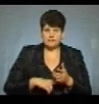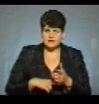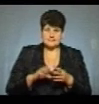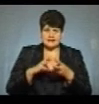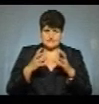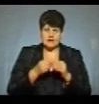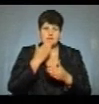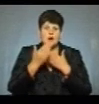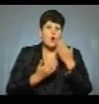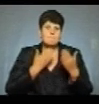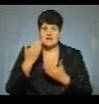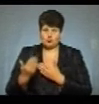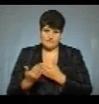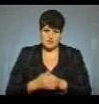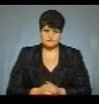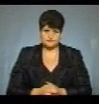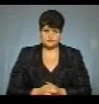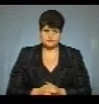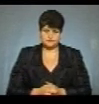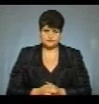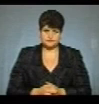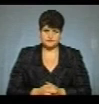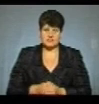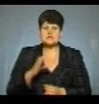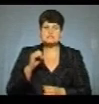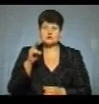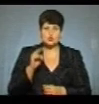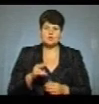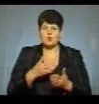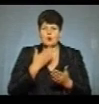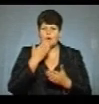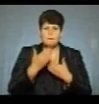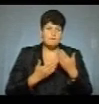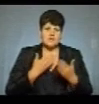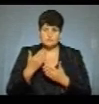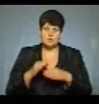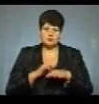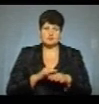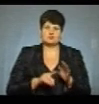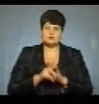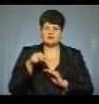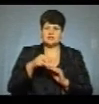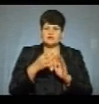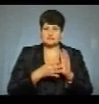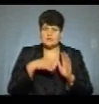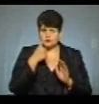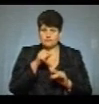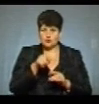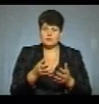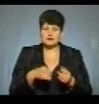результатами опитування. Власне, соціологічне опитування проводили на початку 2019 року. В ньому взяли